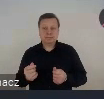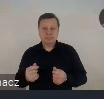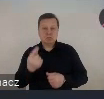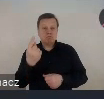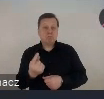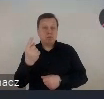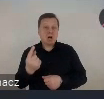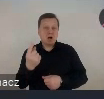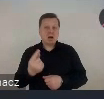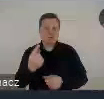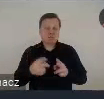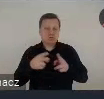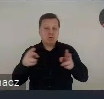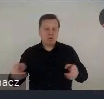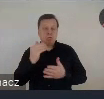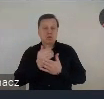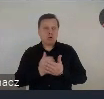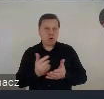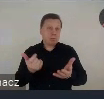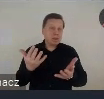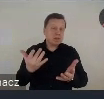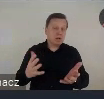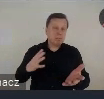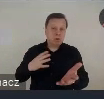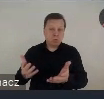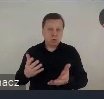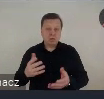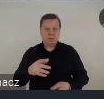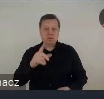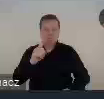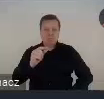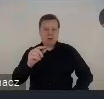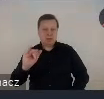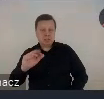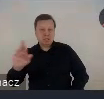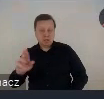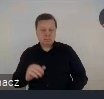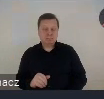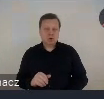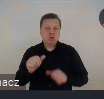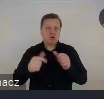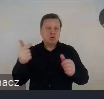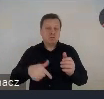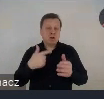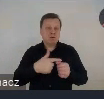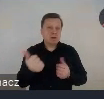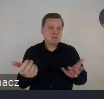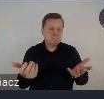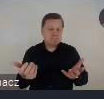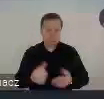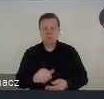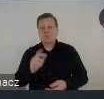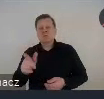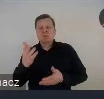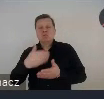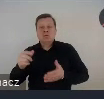pierwszej edycji tego programu, Polski Inkubator Rzemiosła w roku 2021, a jaka część z